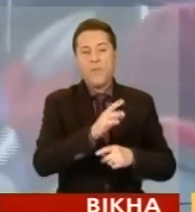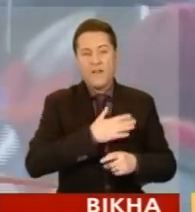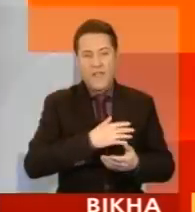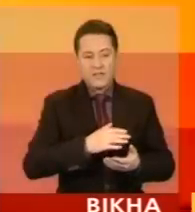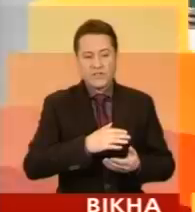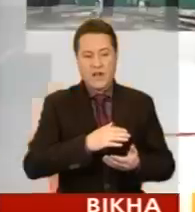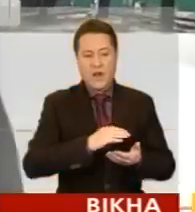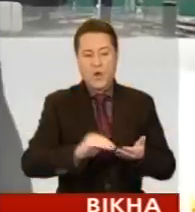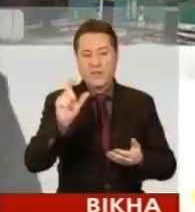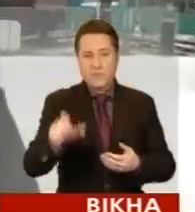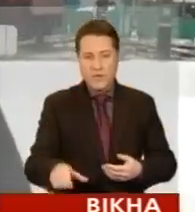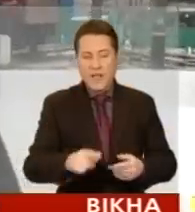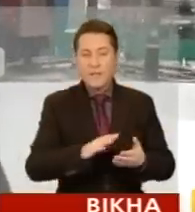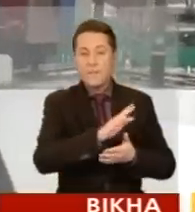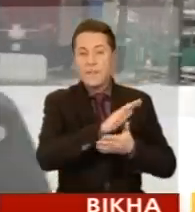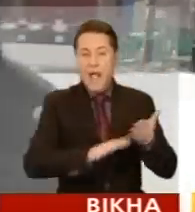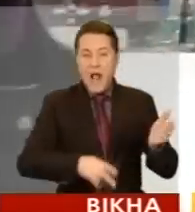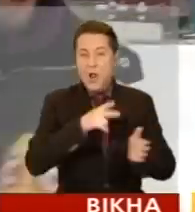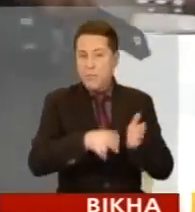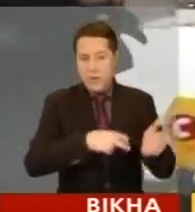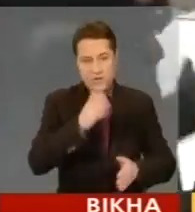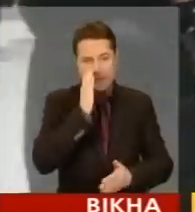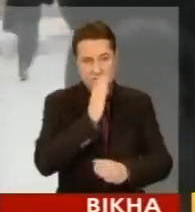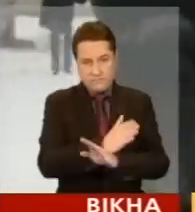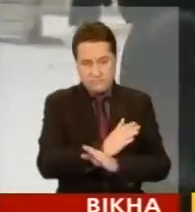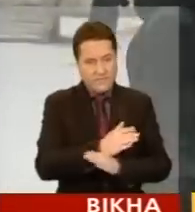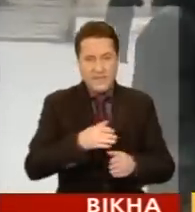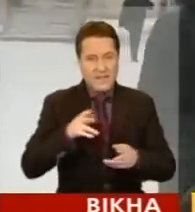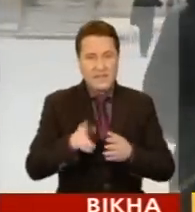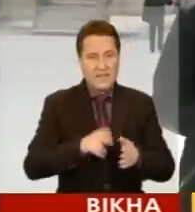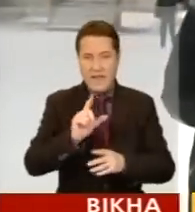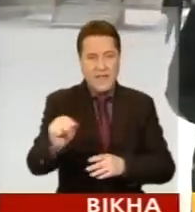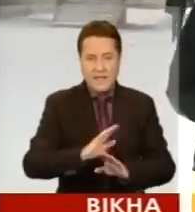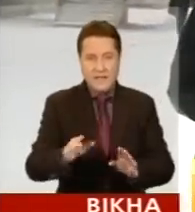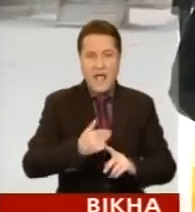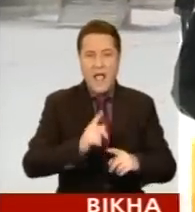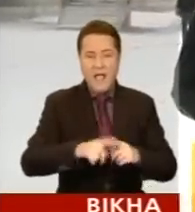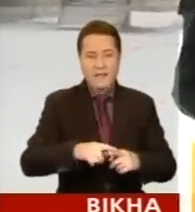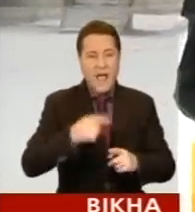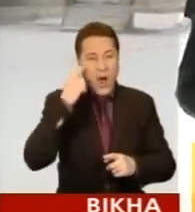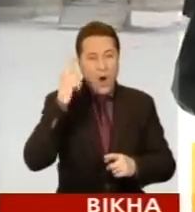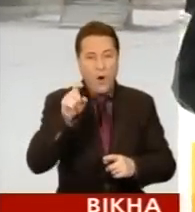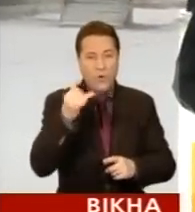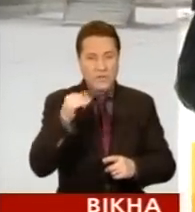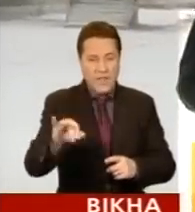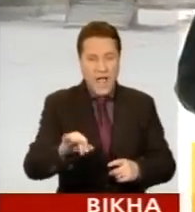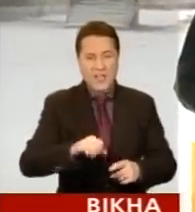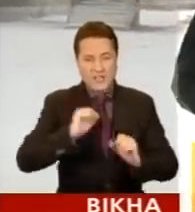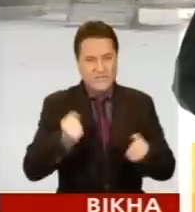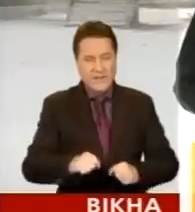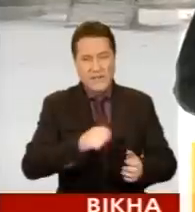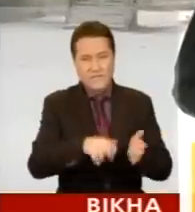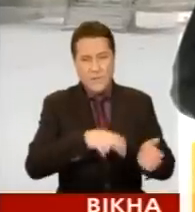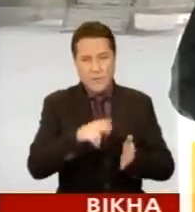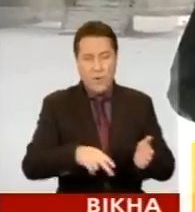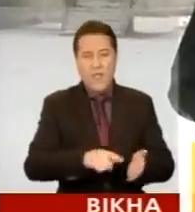Кримов. Далі поїзд не їде. Оцей «Хундай» – швидкісний потяг, що їде із столиці і